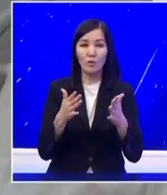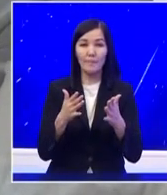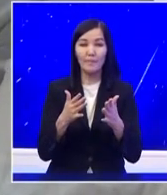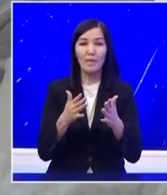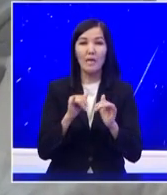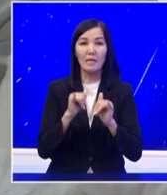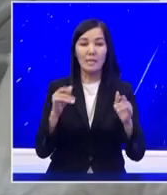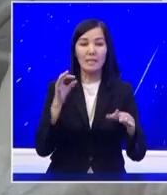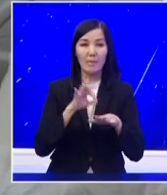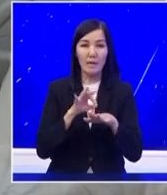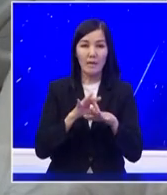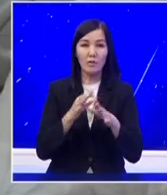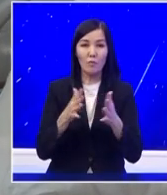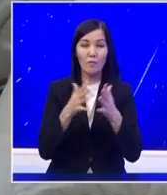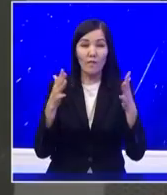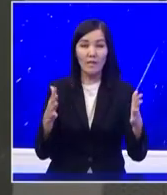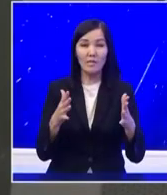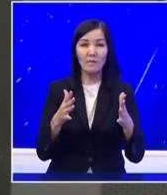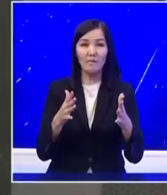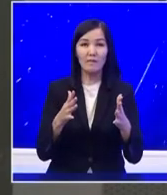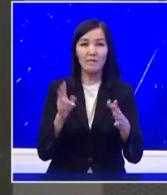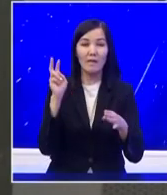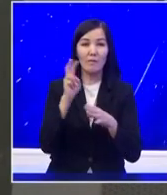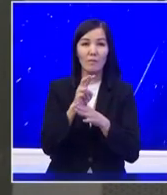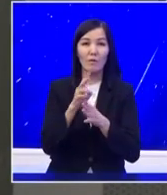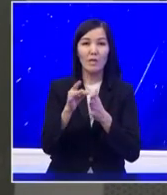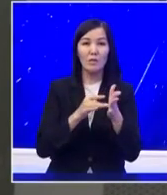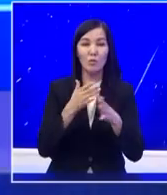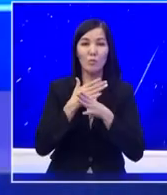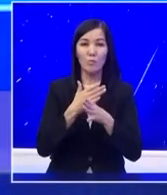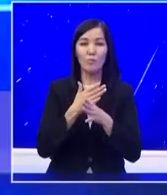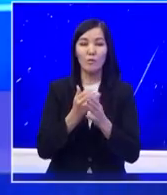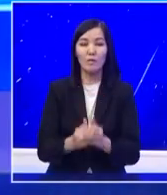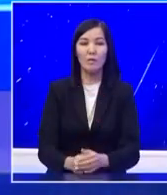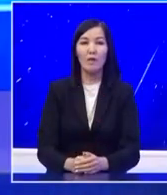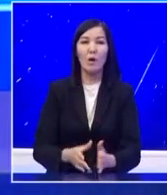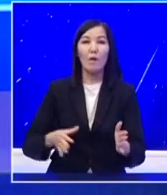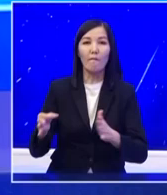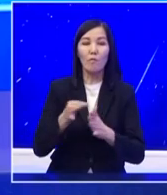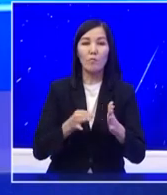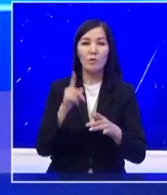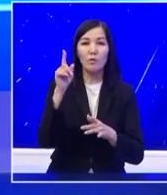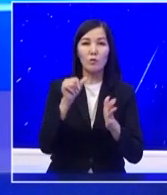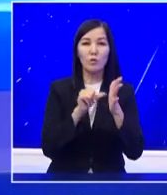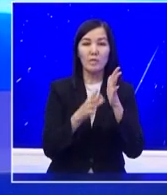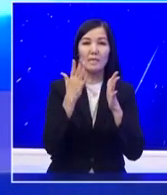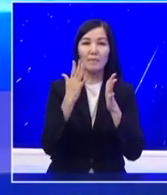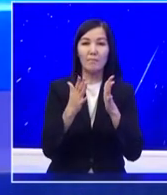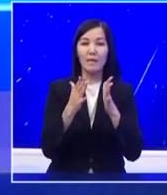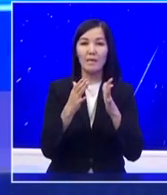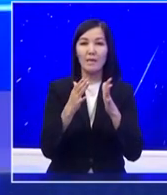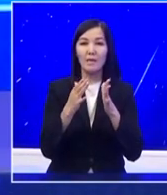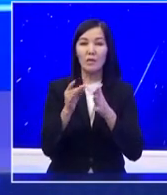нарастающим числом заболевших, увеличивается количество обращений в скорую помощь. В области задействовано 165 бригад